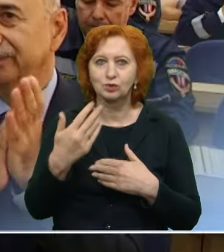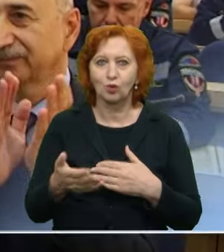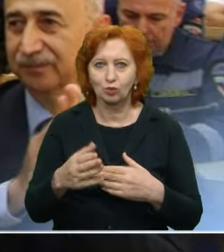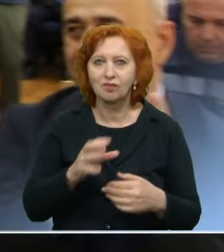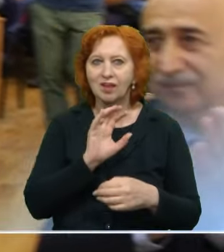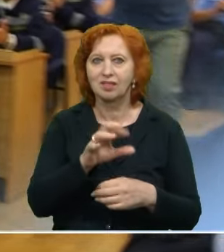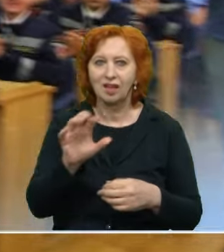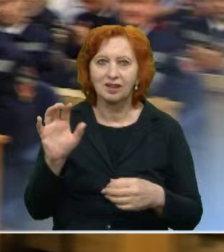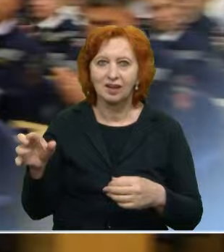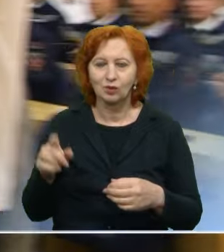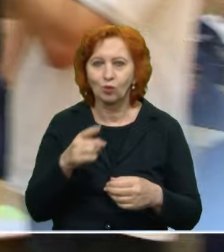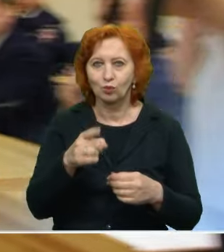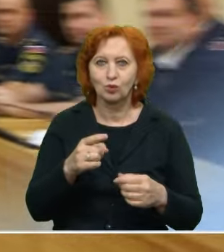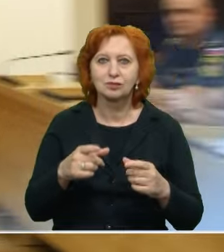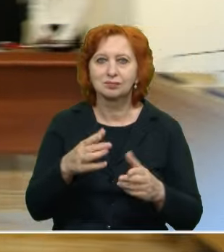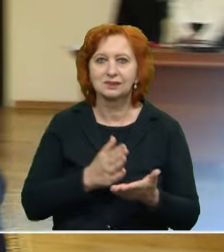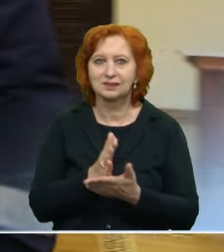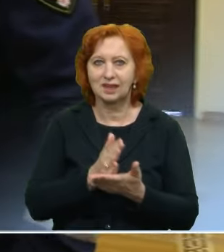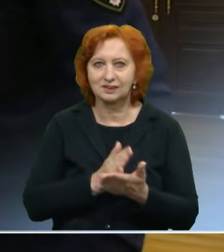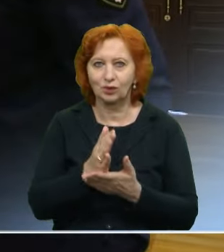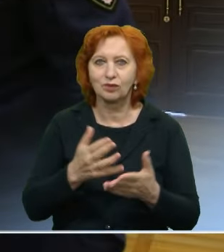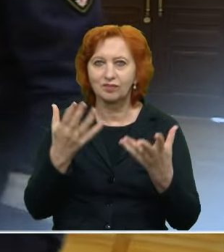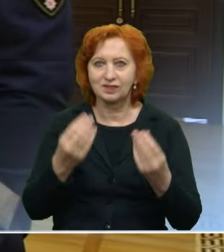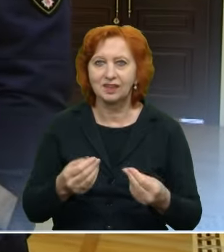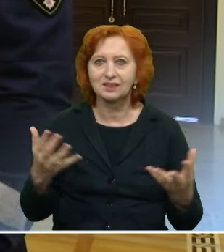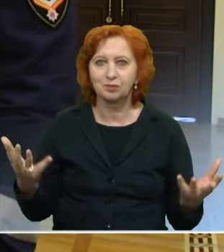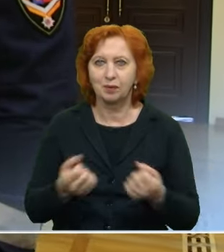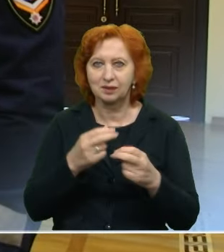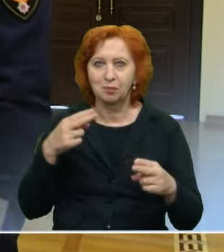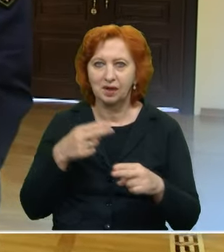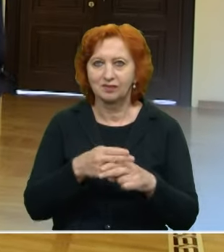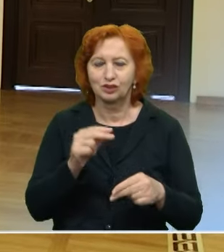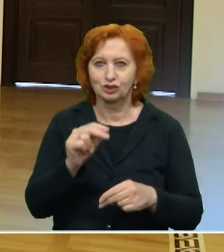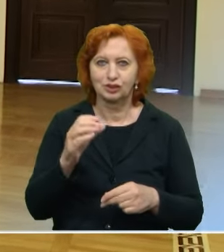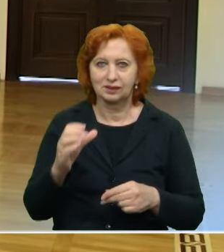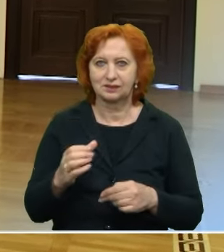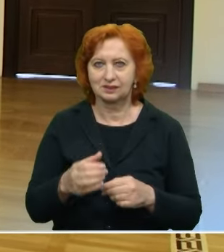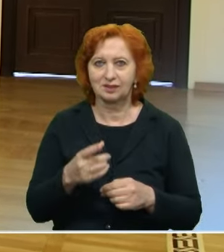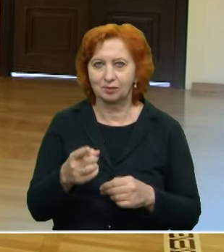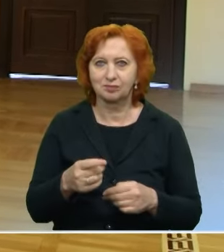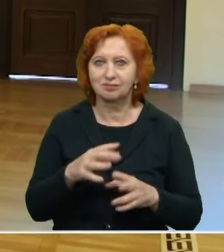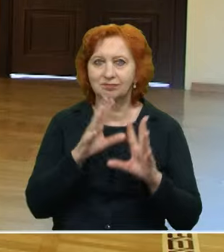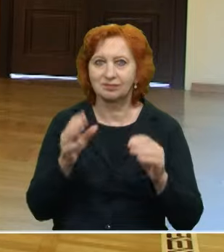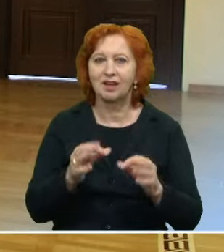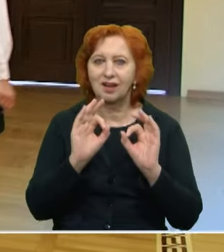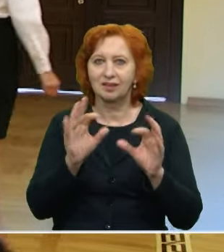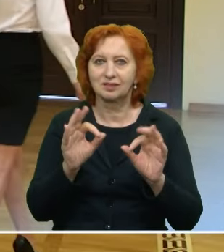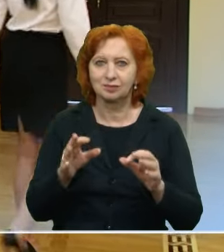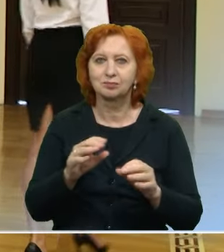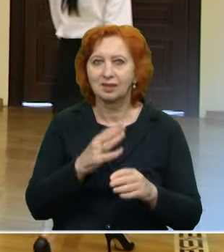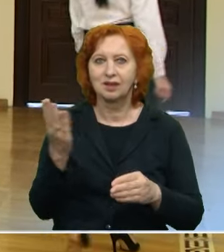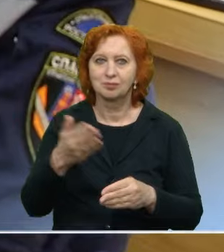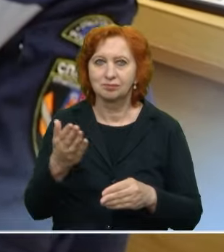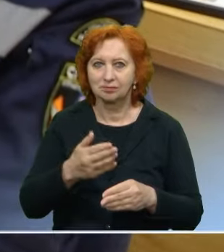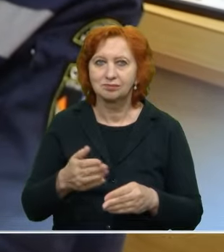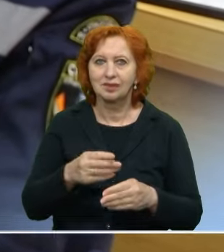почетными грамотами и благодарностями за заслуги в деле спасения людей и предотвращения чрезвычайных ситуаций. Среди личного состава есть и те, кто